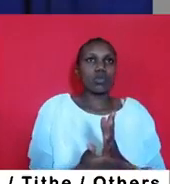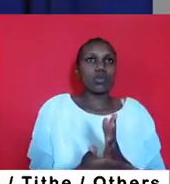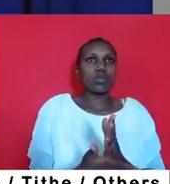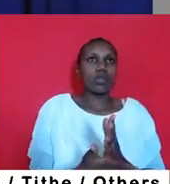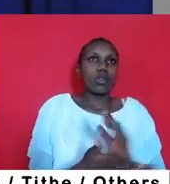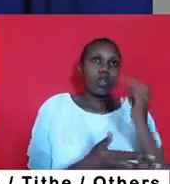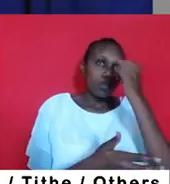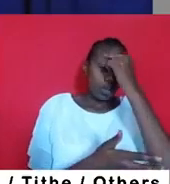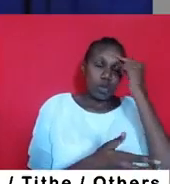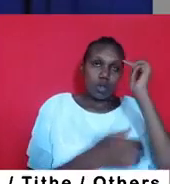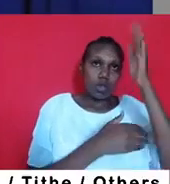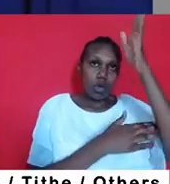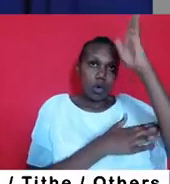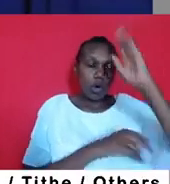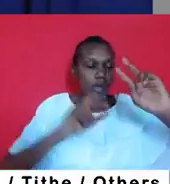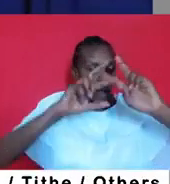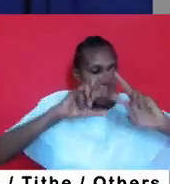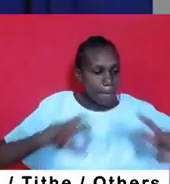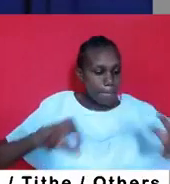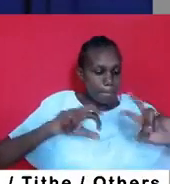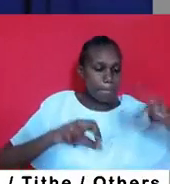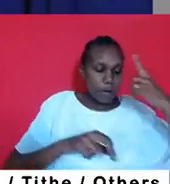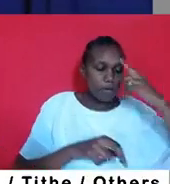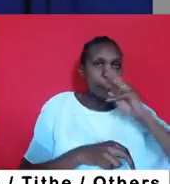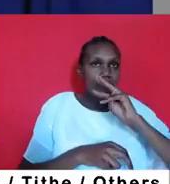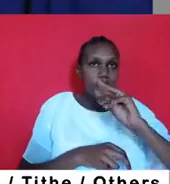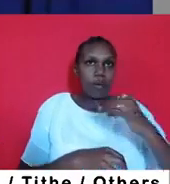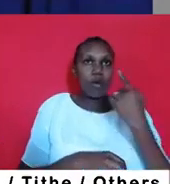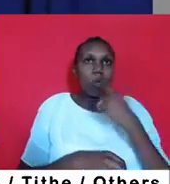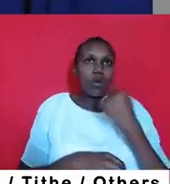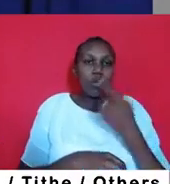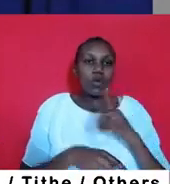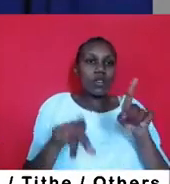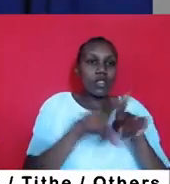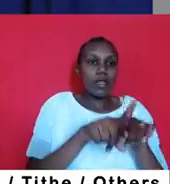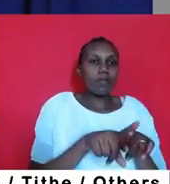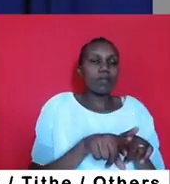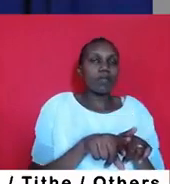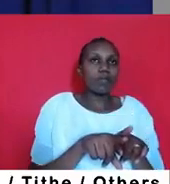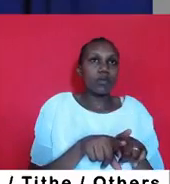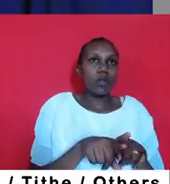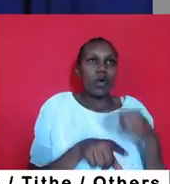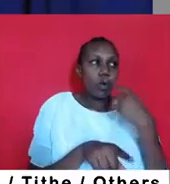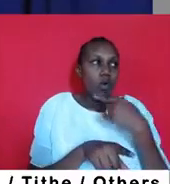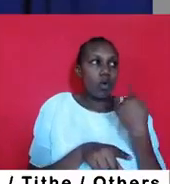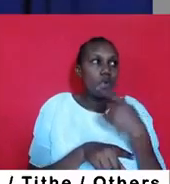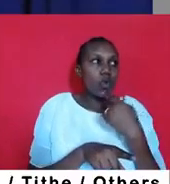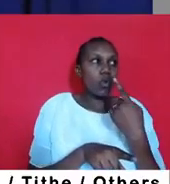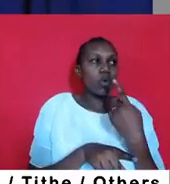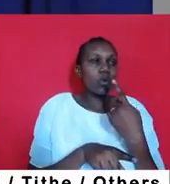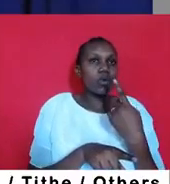Kwa maana Baba anawatafuta watu kama hao wamwabudu.